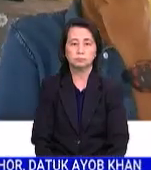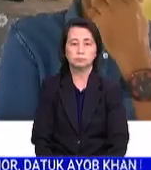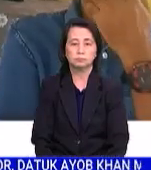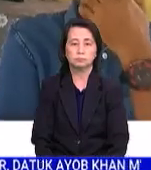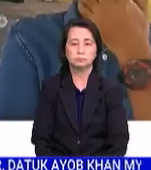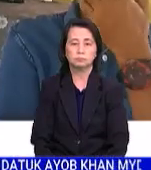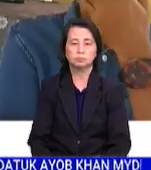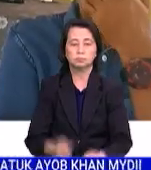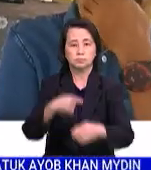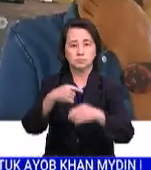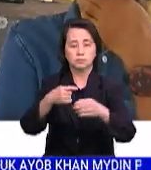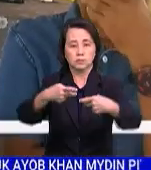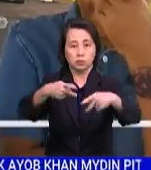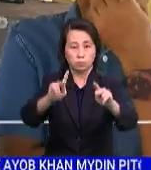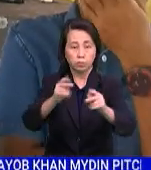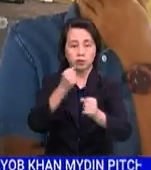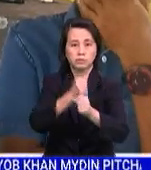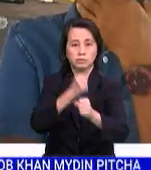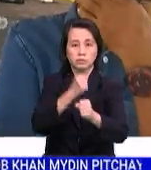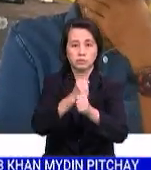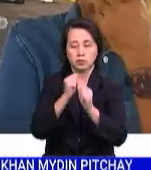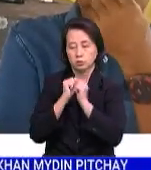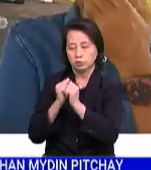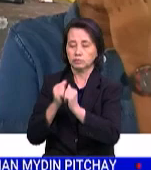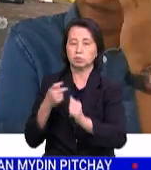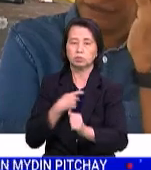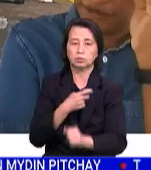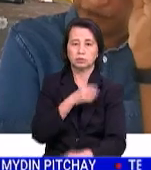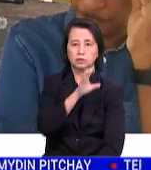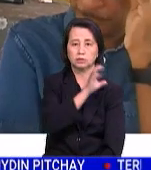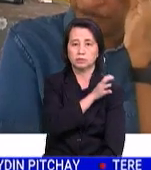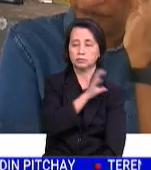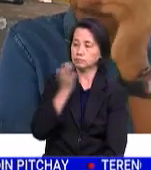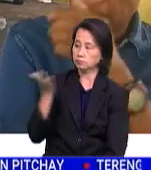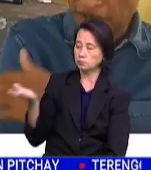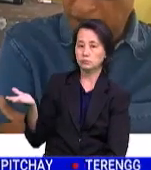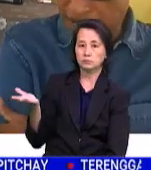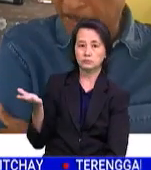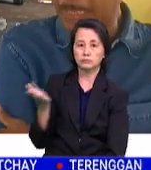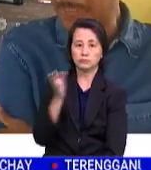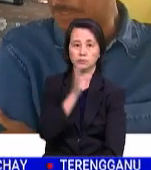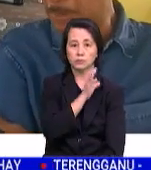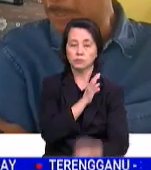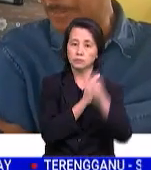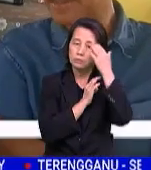Dari segi peluang pekerjaan, bersama dengan kita pengerusi